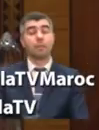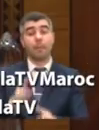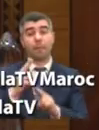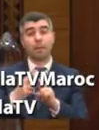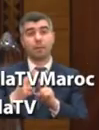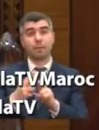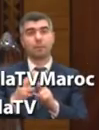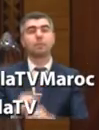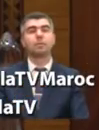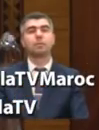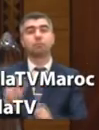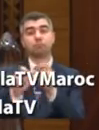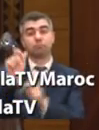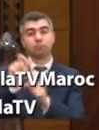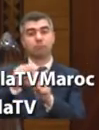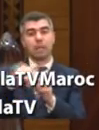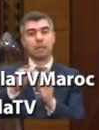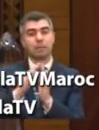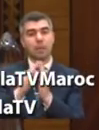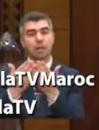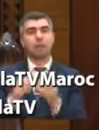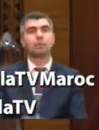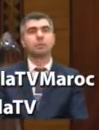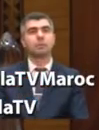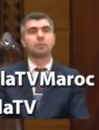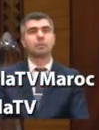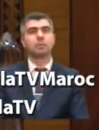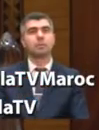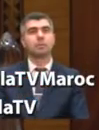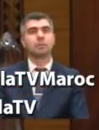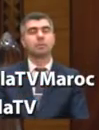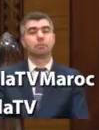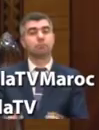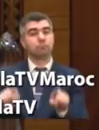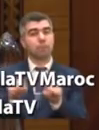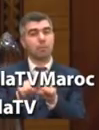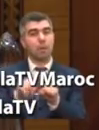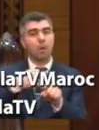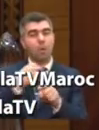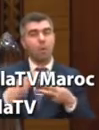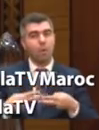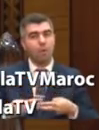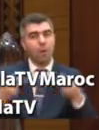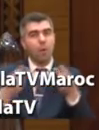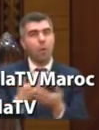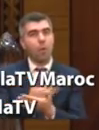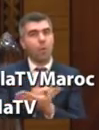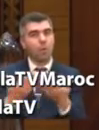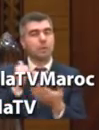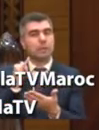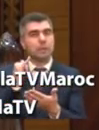المجموعة النيابية للتقدم والاشتراكية وتعبيرا منها عن موقفها المبدئي